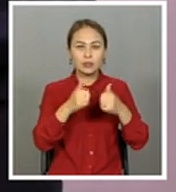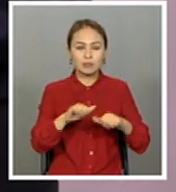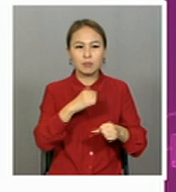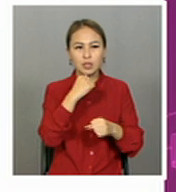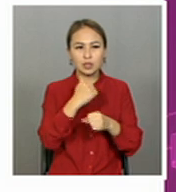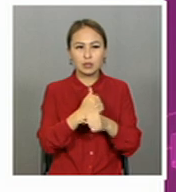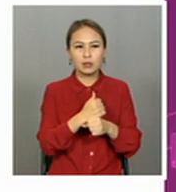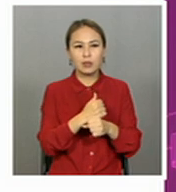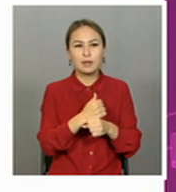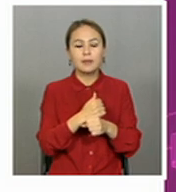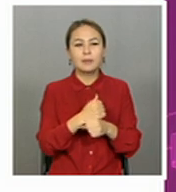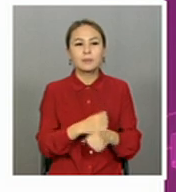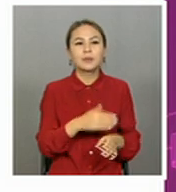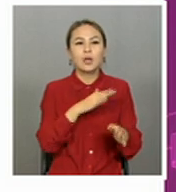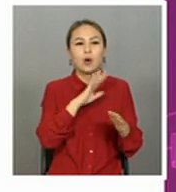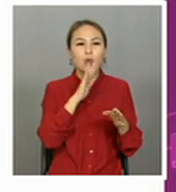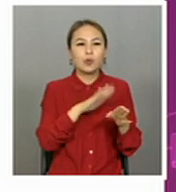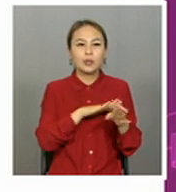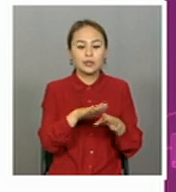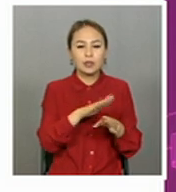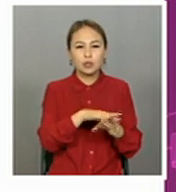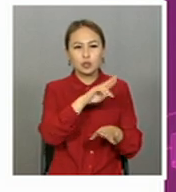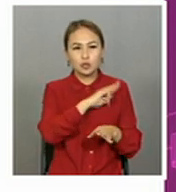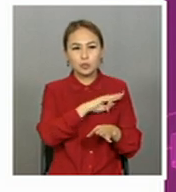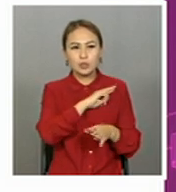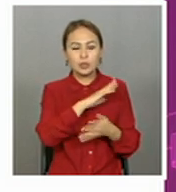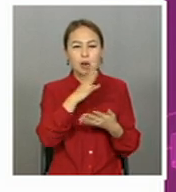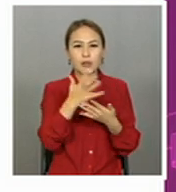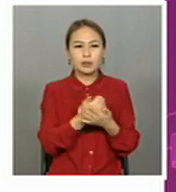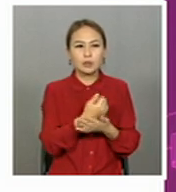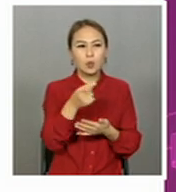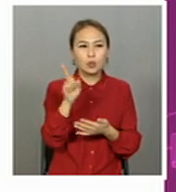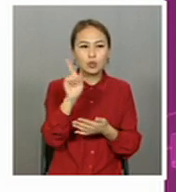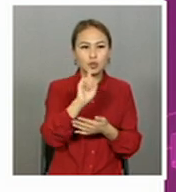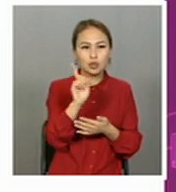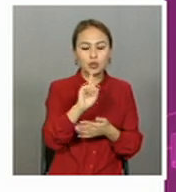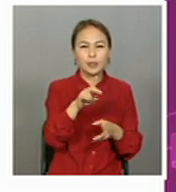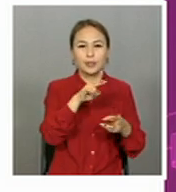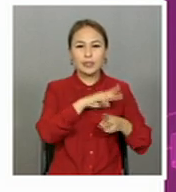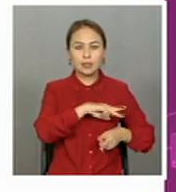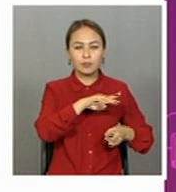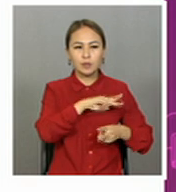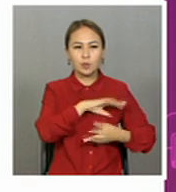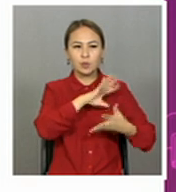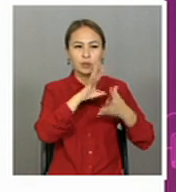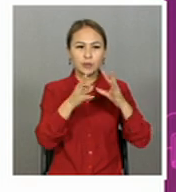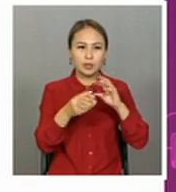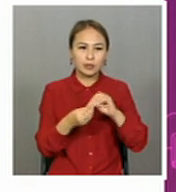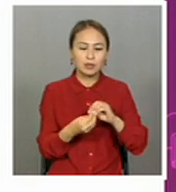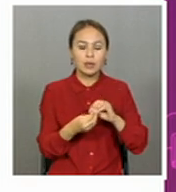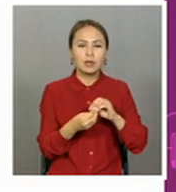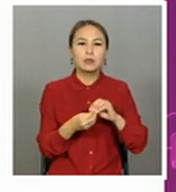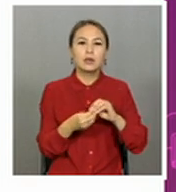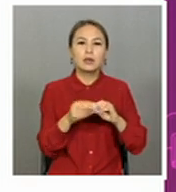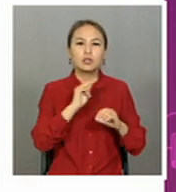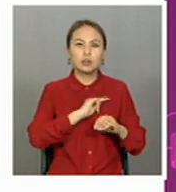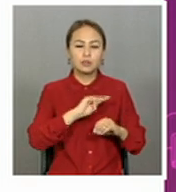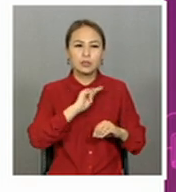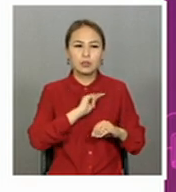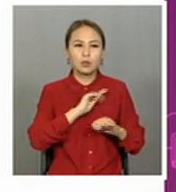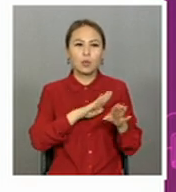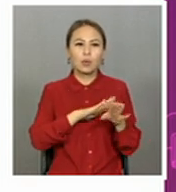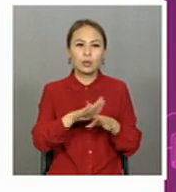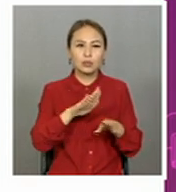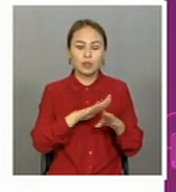аламыз. Орындалған жұмыс көлемін анықтау үшін еңбек өнімділігін барлық жұмысты